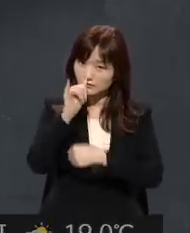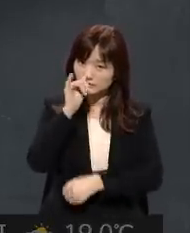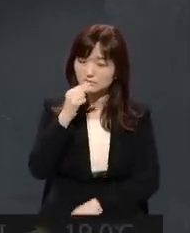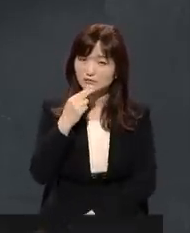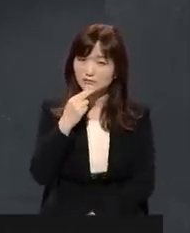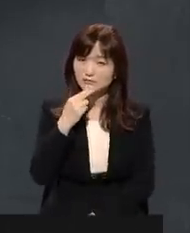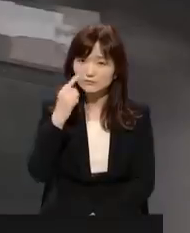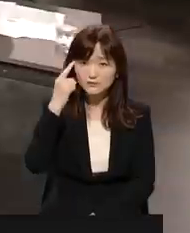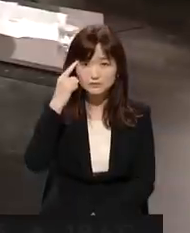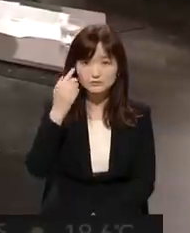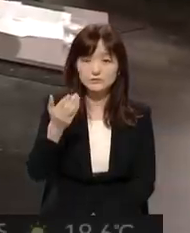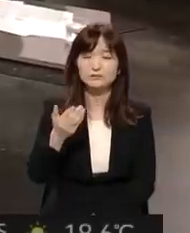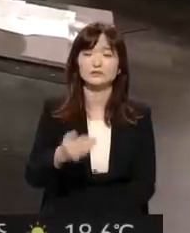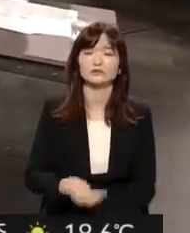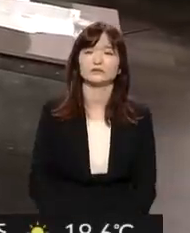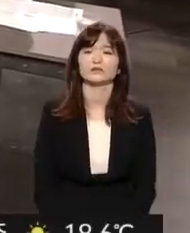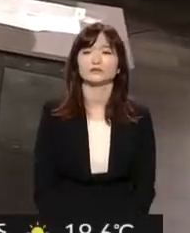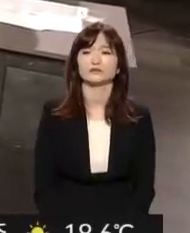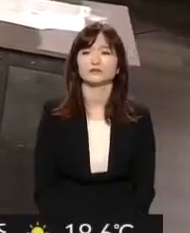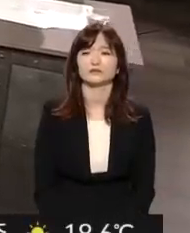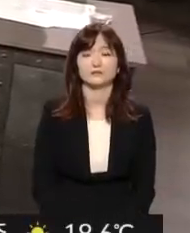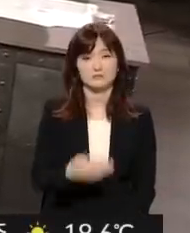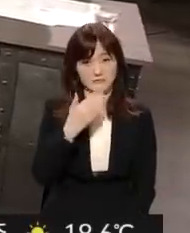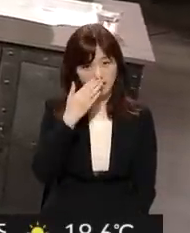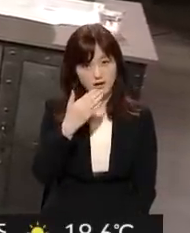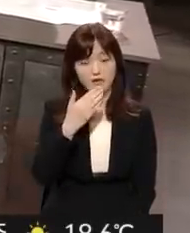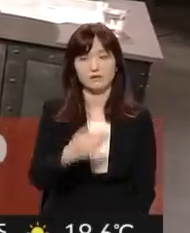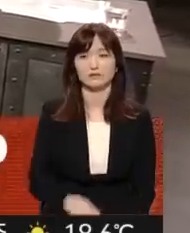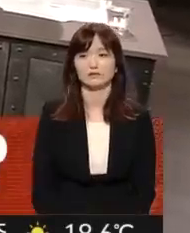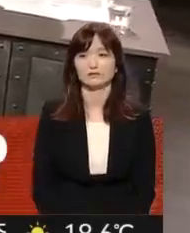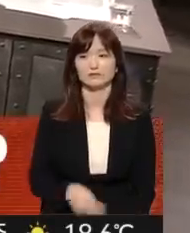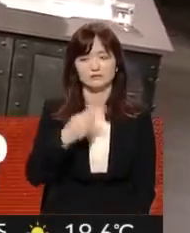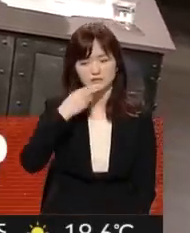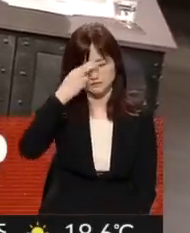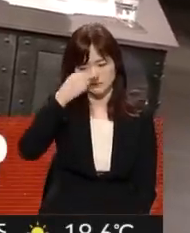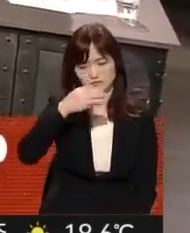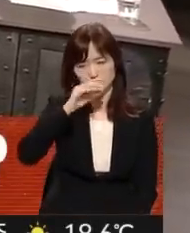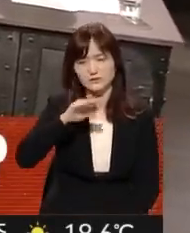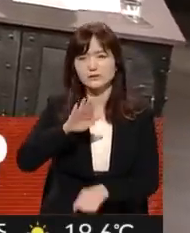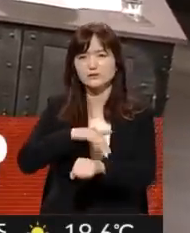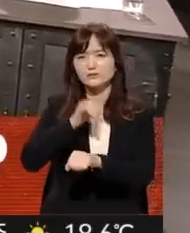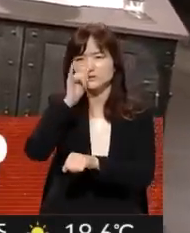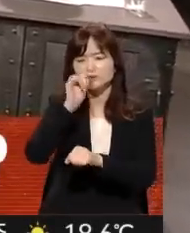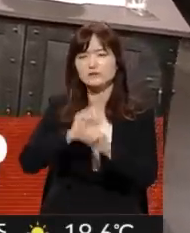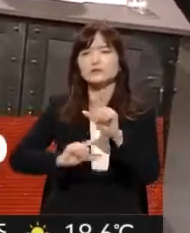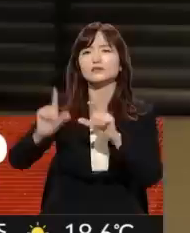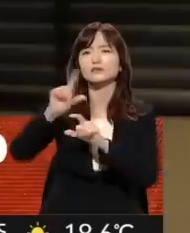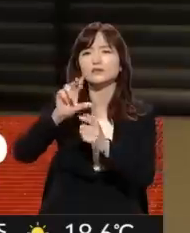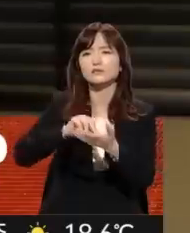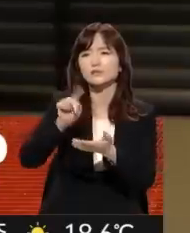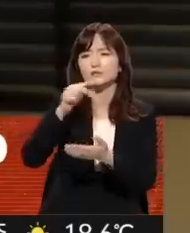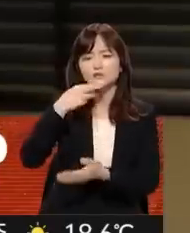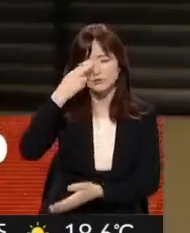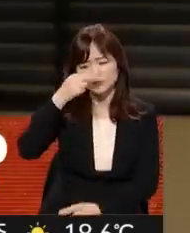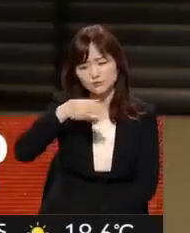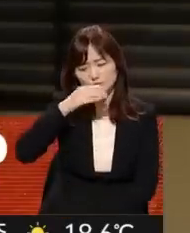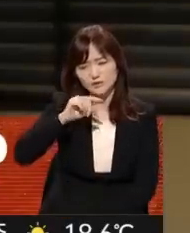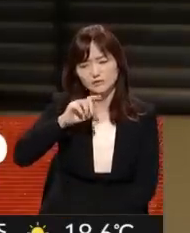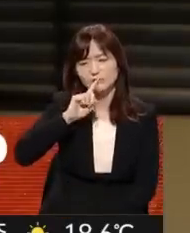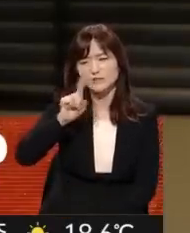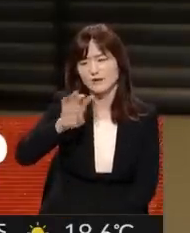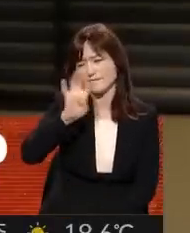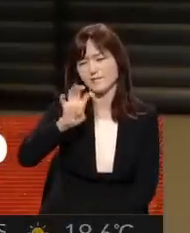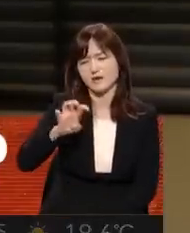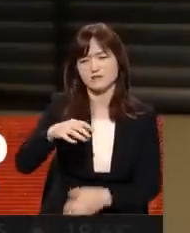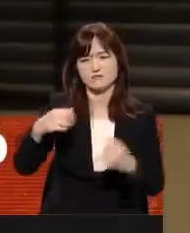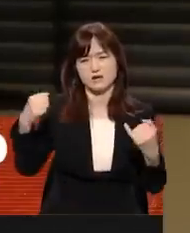지금 여쭤보셨습니다. 물어보셨습니다. 네, 될 수 있죠. 술 먹는 것도 문제지만 더 문제는 술 주정을 해서 폭력이나